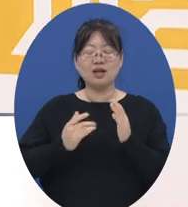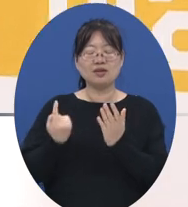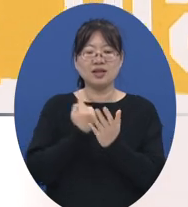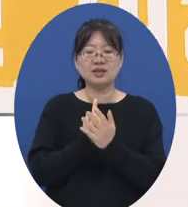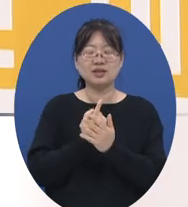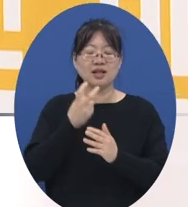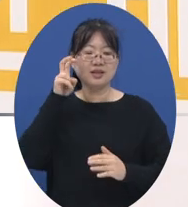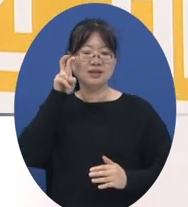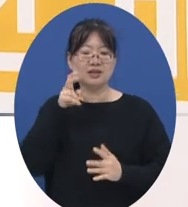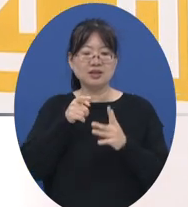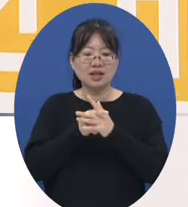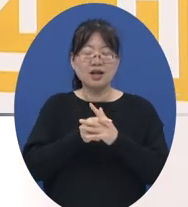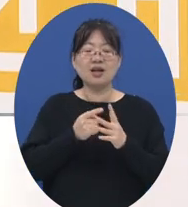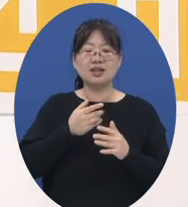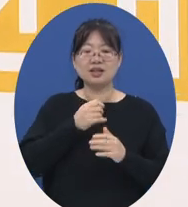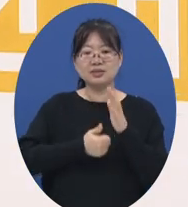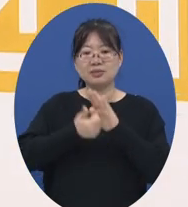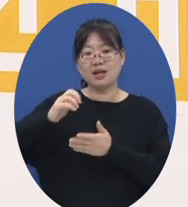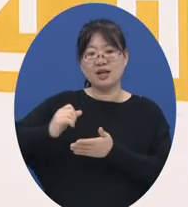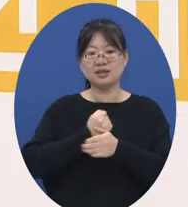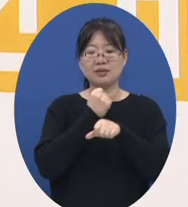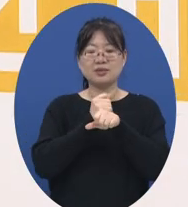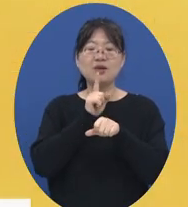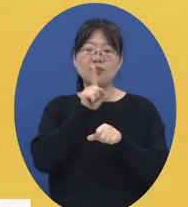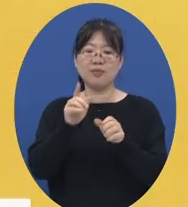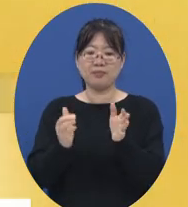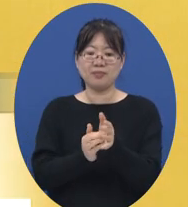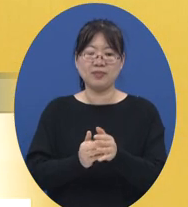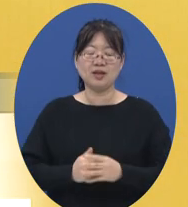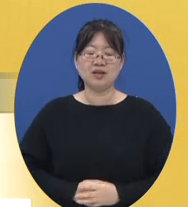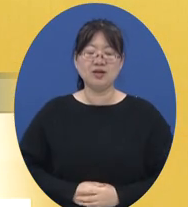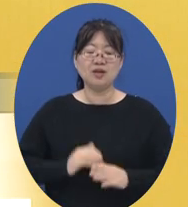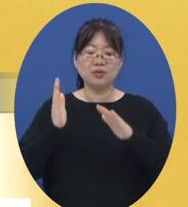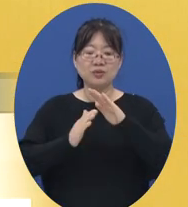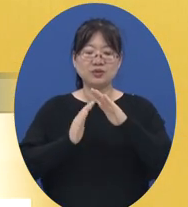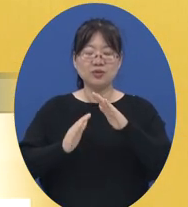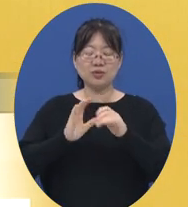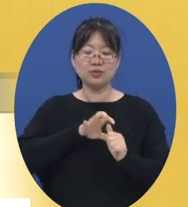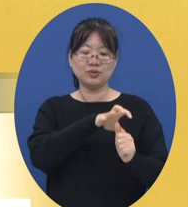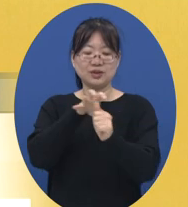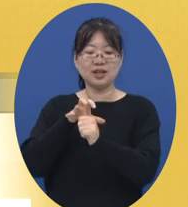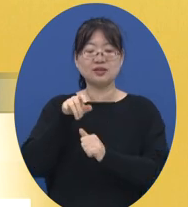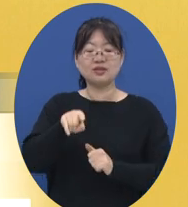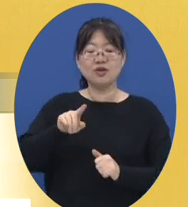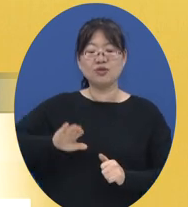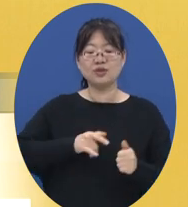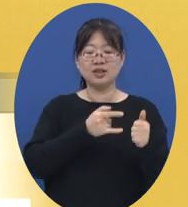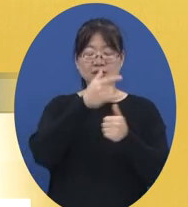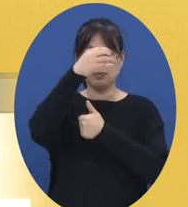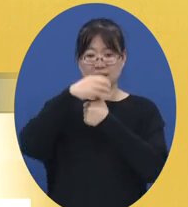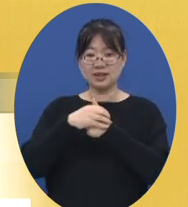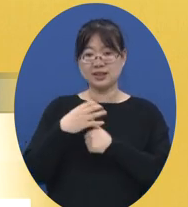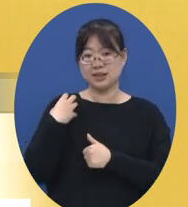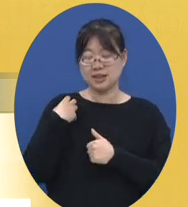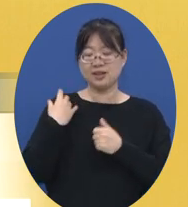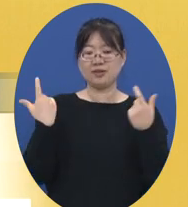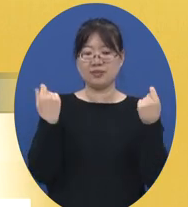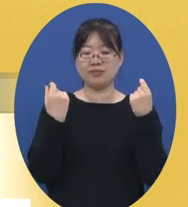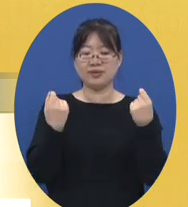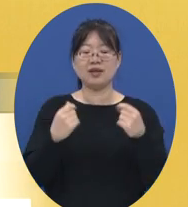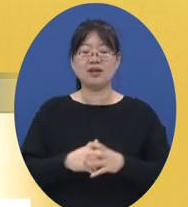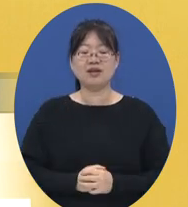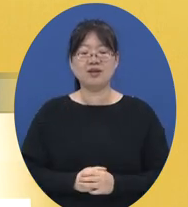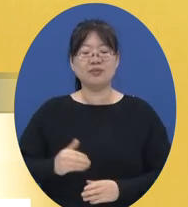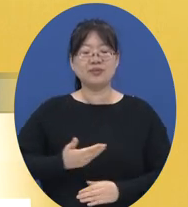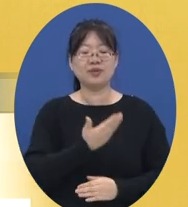예측 가능한 희망을 갖게 하는 것이라고 덧붙였습니다. 공정하게 통제하는 게 우리에게 주어진 책임인